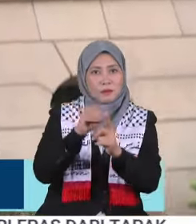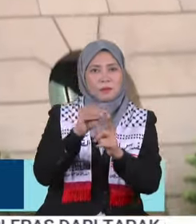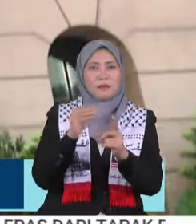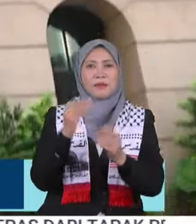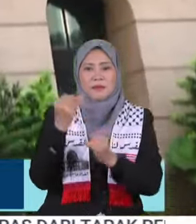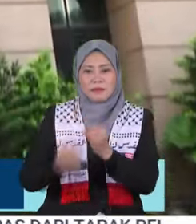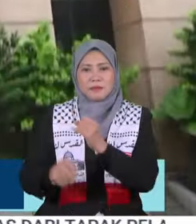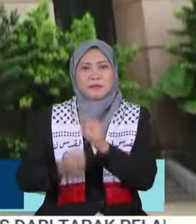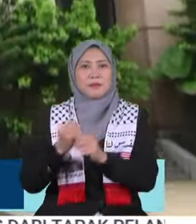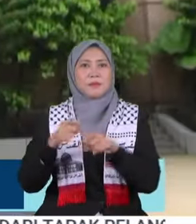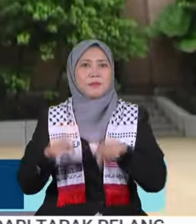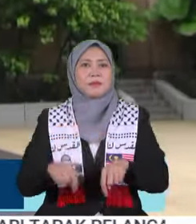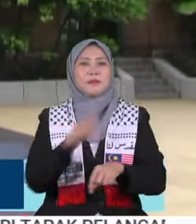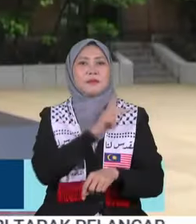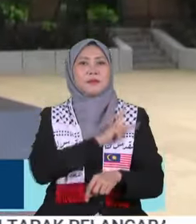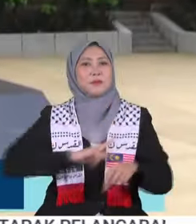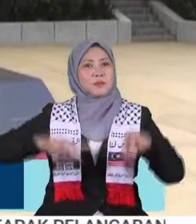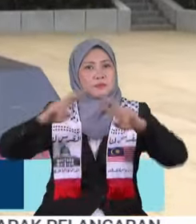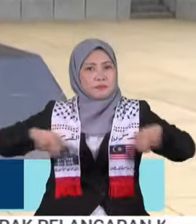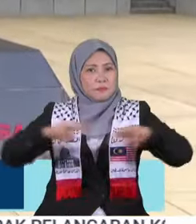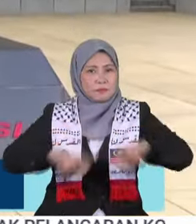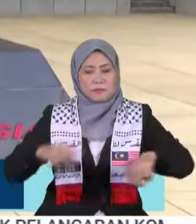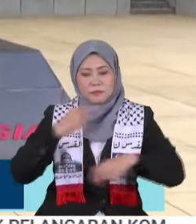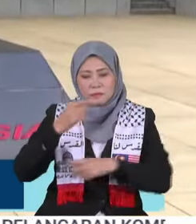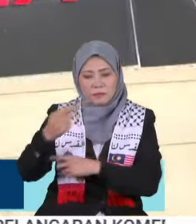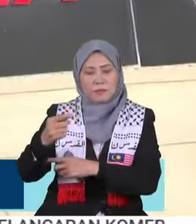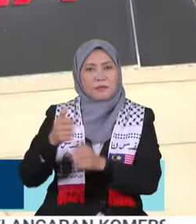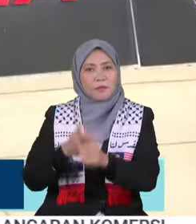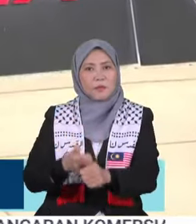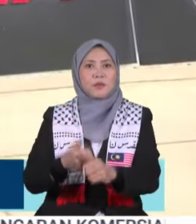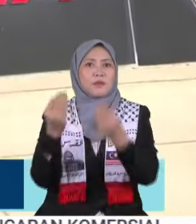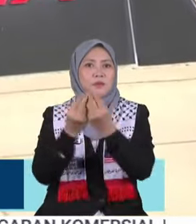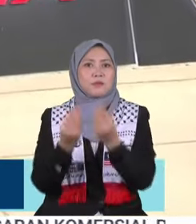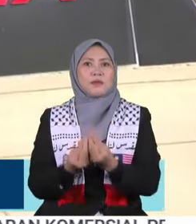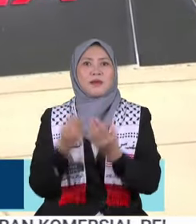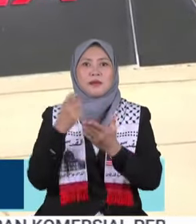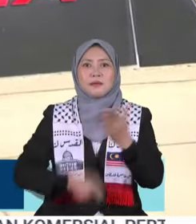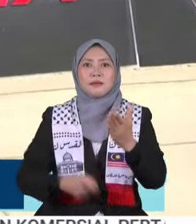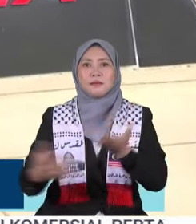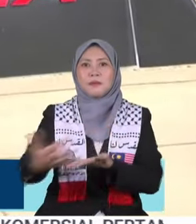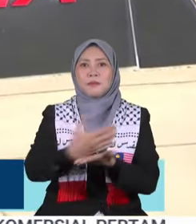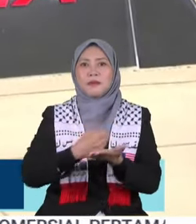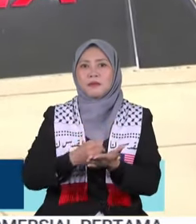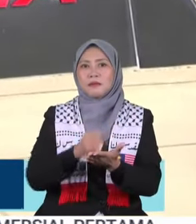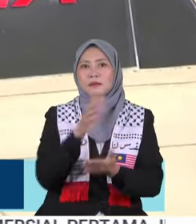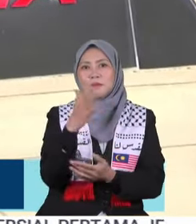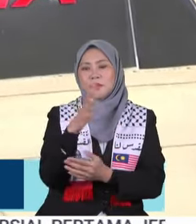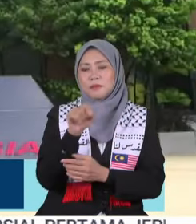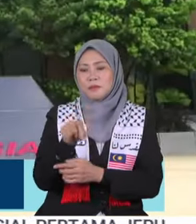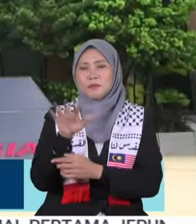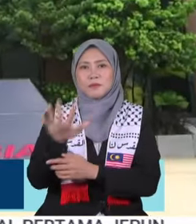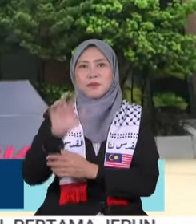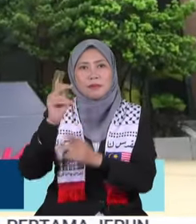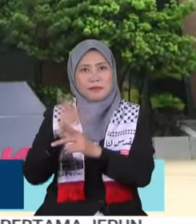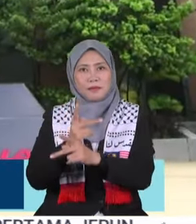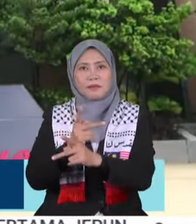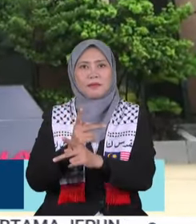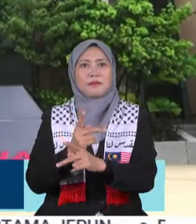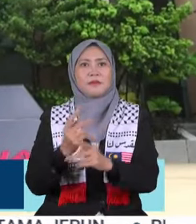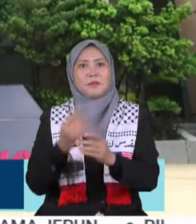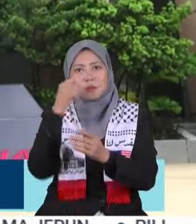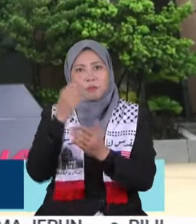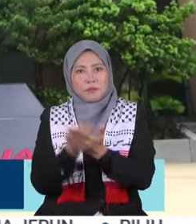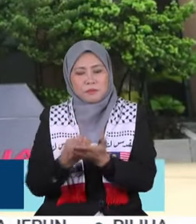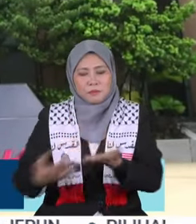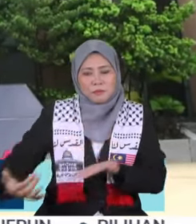tahun ini. Ketua penyelidikannya berkata, ia berdasarkan nisbah harga kepada pendapatan sebanyak 15.5 kali pada